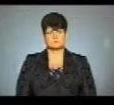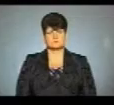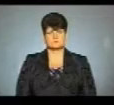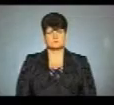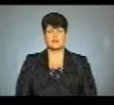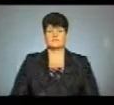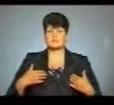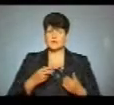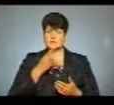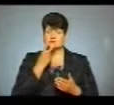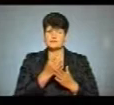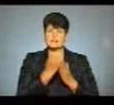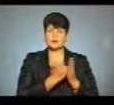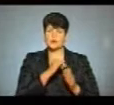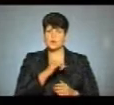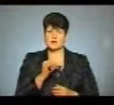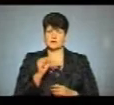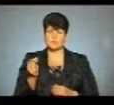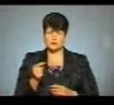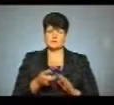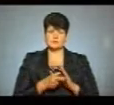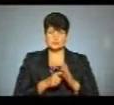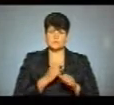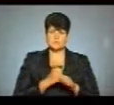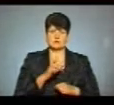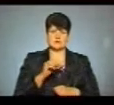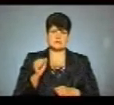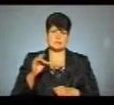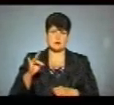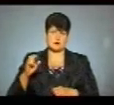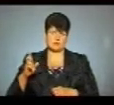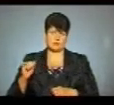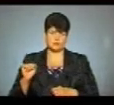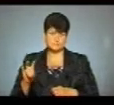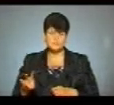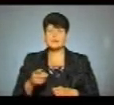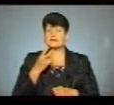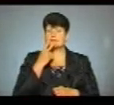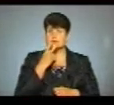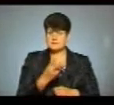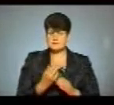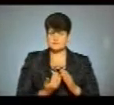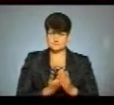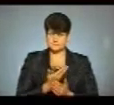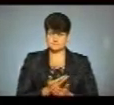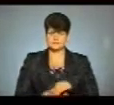Вітаю глядачів телеканалу «Я» Тернопіль. В ефірі новини у студії Богдана Сарабун. Дивіться у випуску.